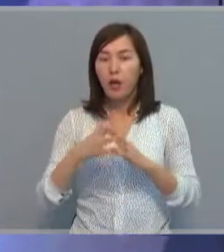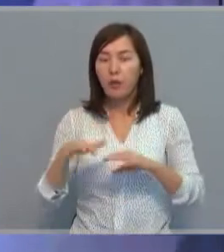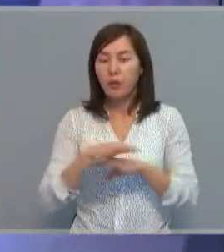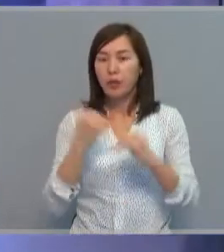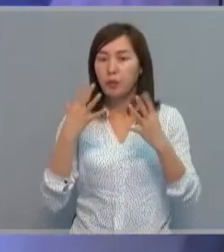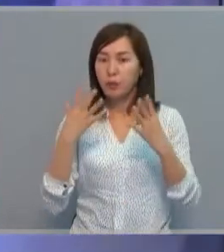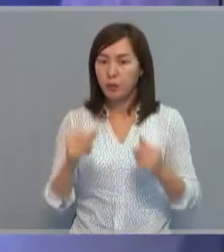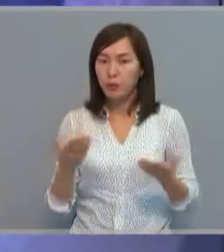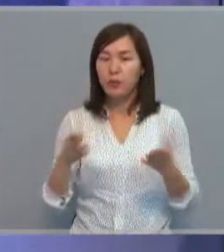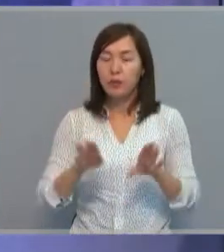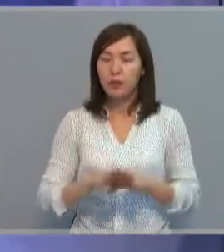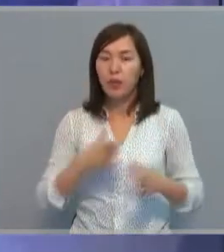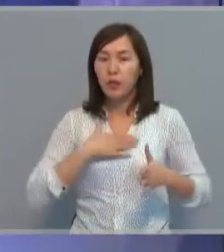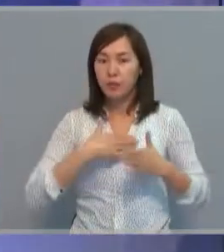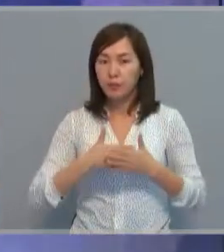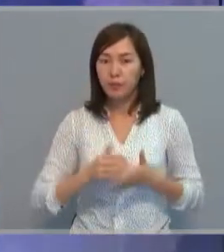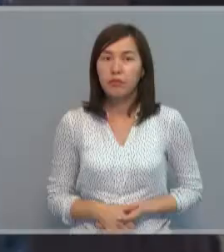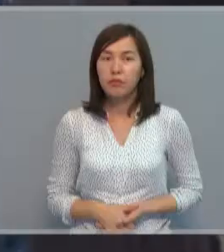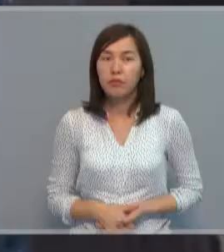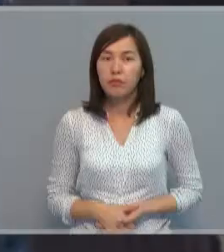на сегодняшний день остается актуальным.